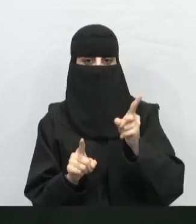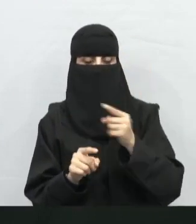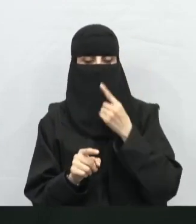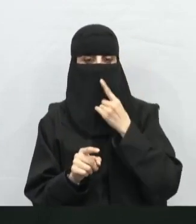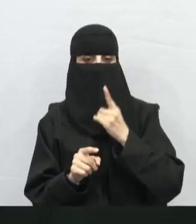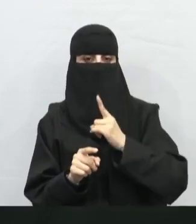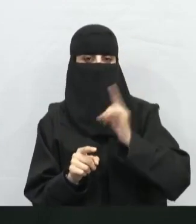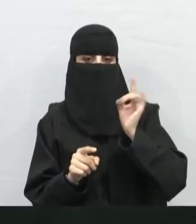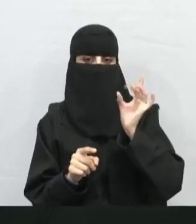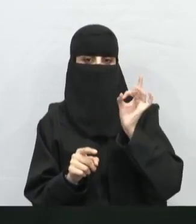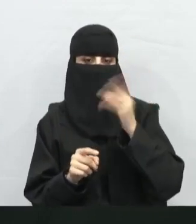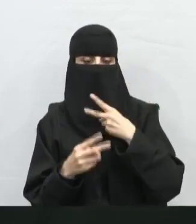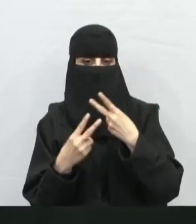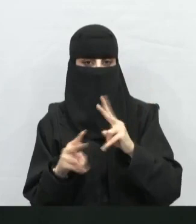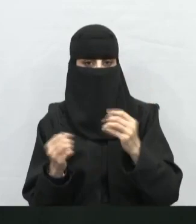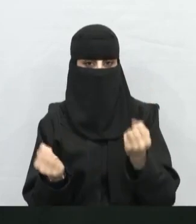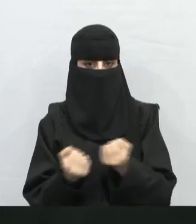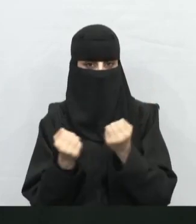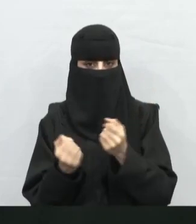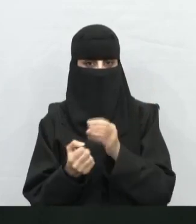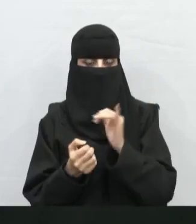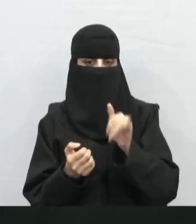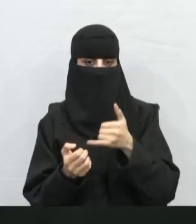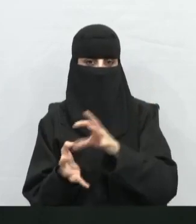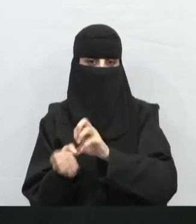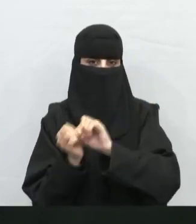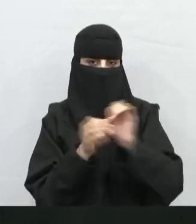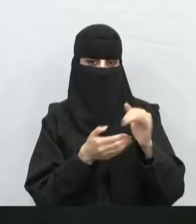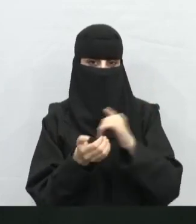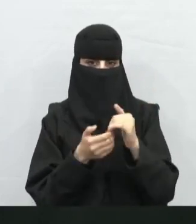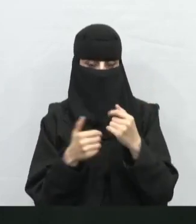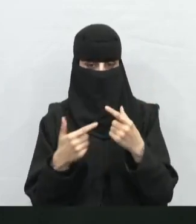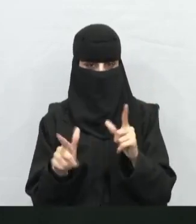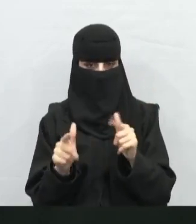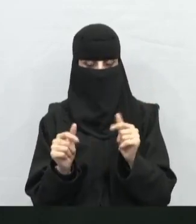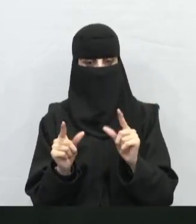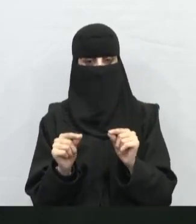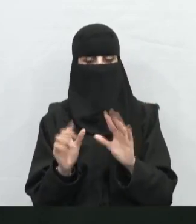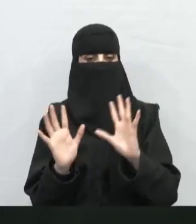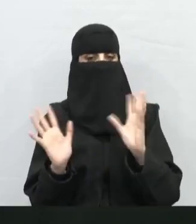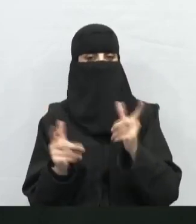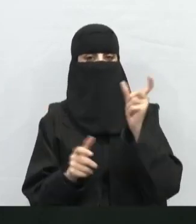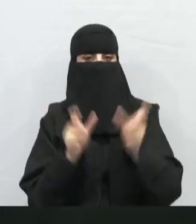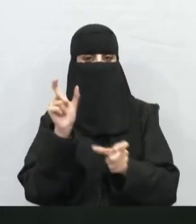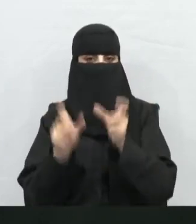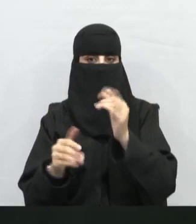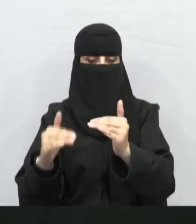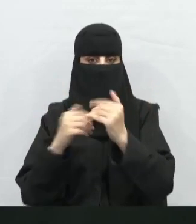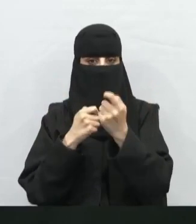عندما يقدم لك احدا معروفا نقول له شكرا لك جزاك الله خيرا